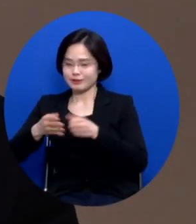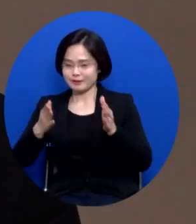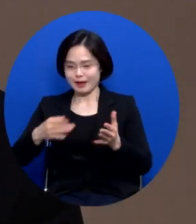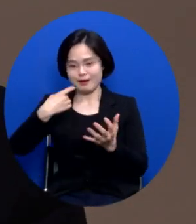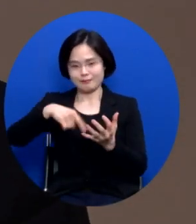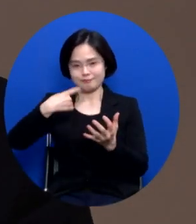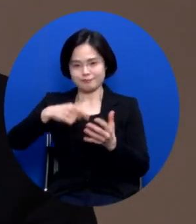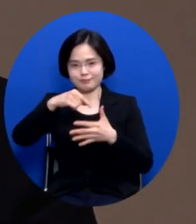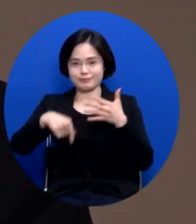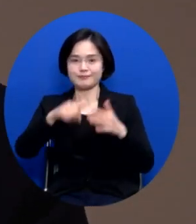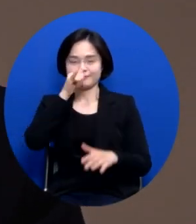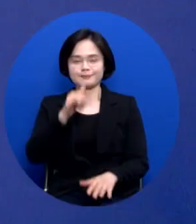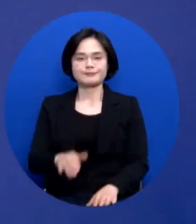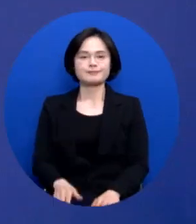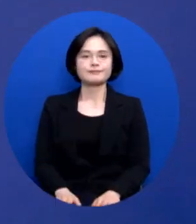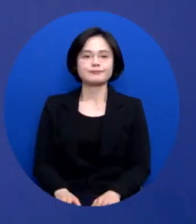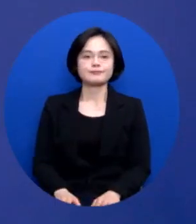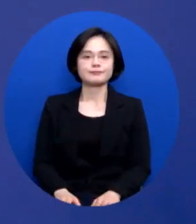교육할 방침입니다.